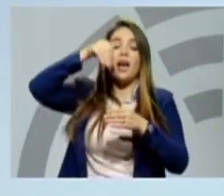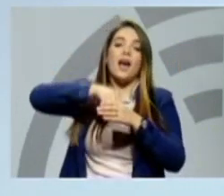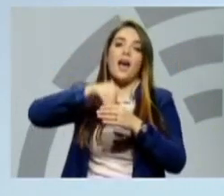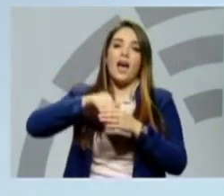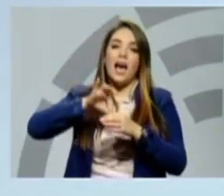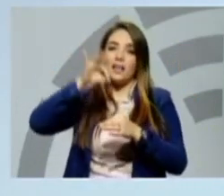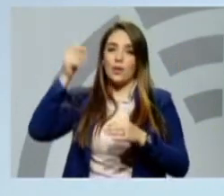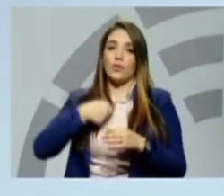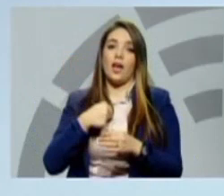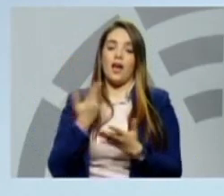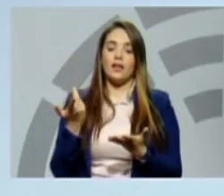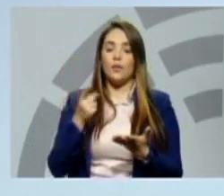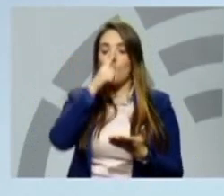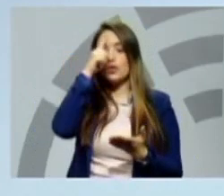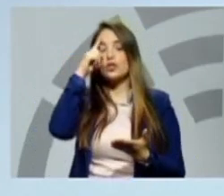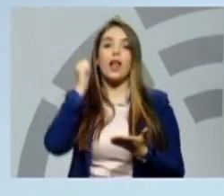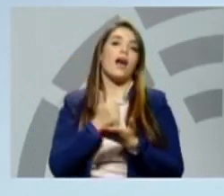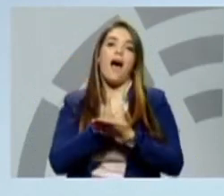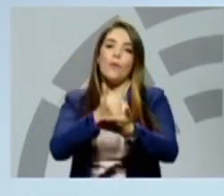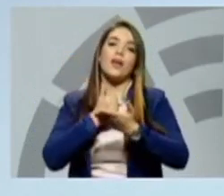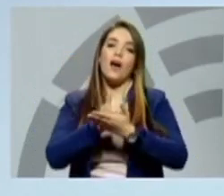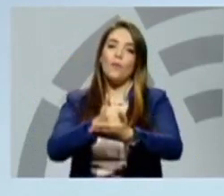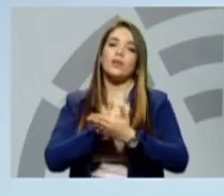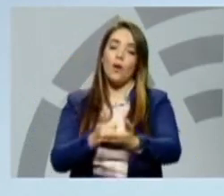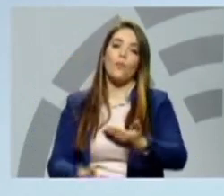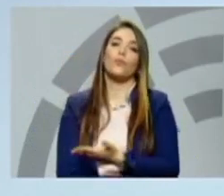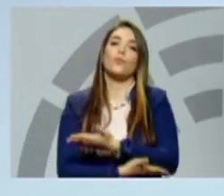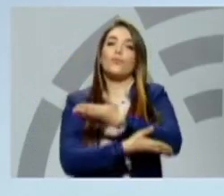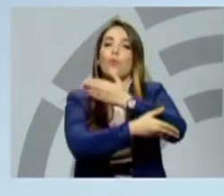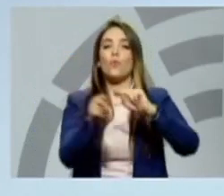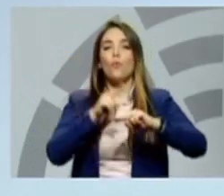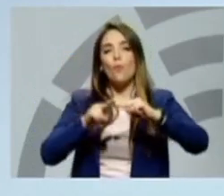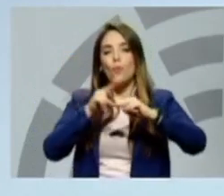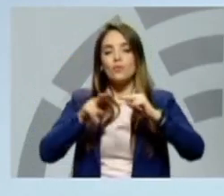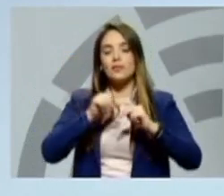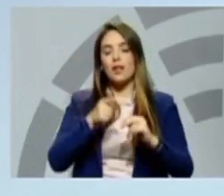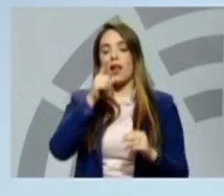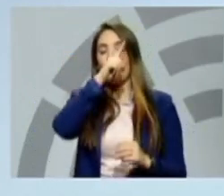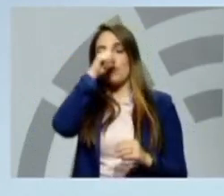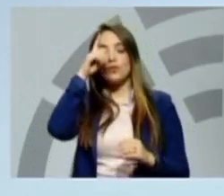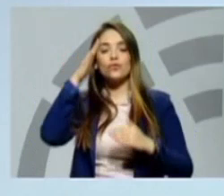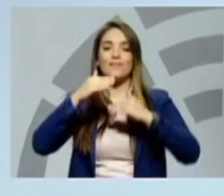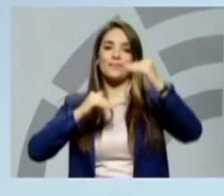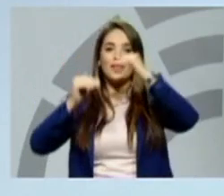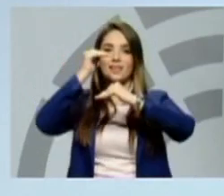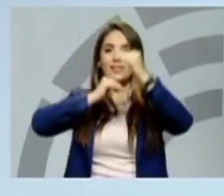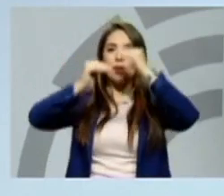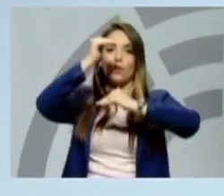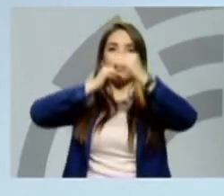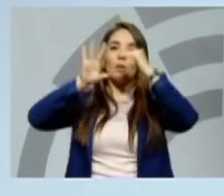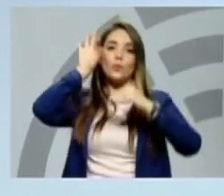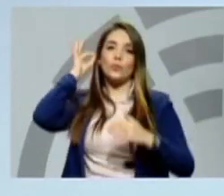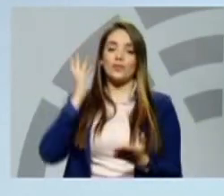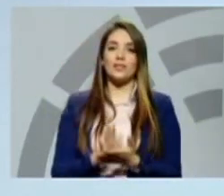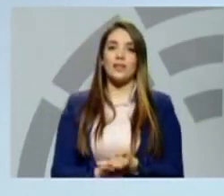وافاده الوطن نطلب منكم فضلا مساندتي في الدور الثاني من انتخابات لمواصله حلمنا مع بعضنا في ان تكون عنا بليت